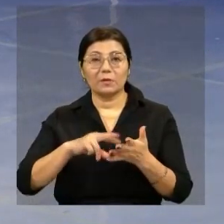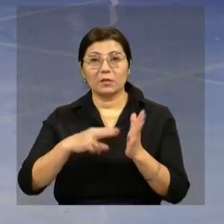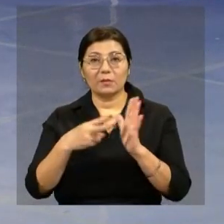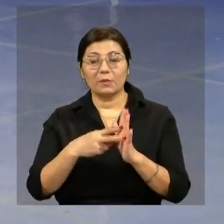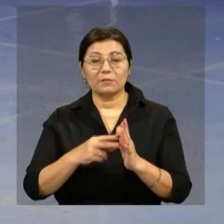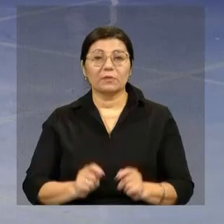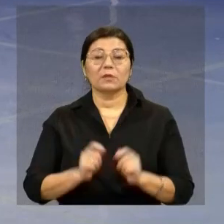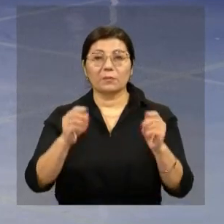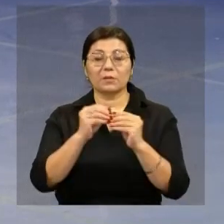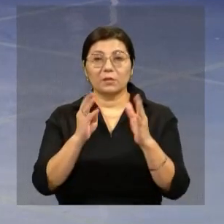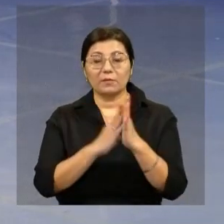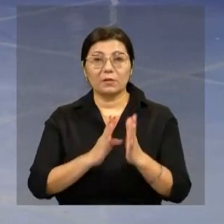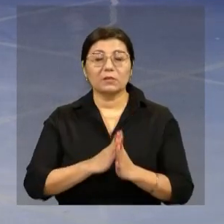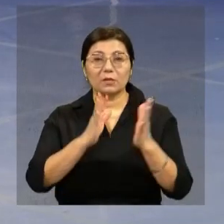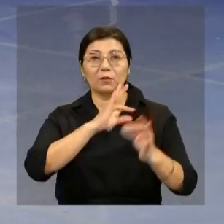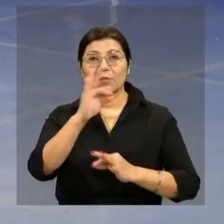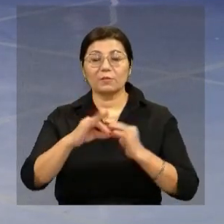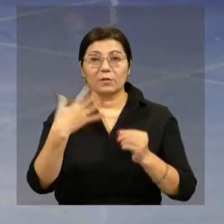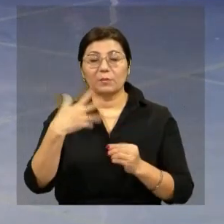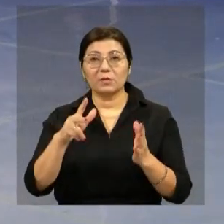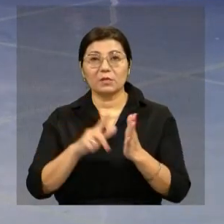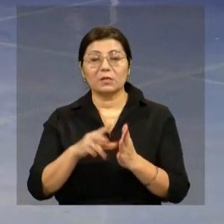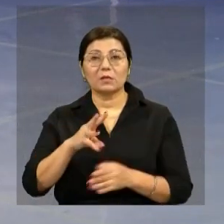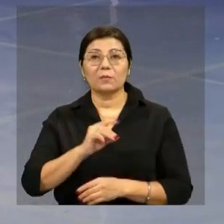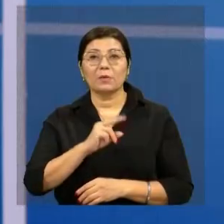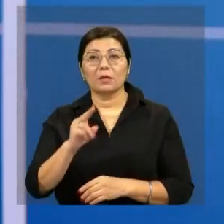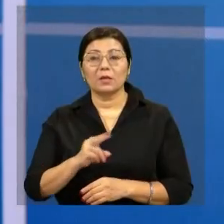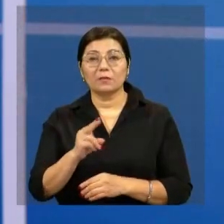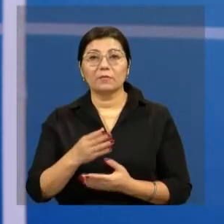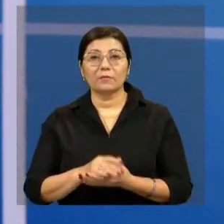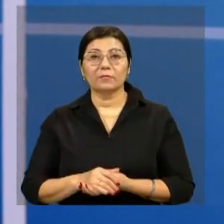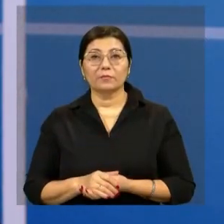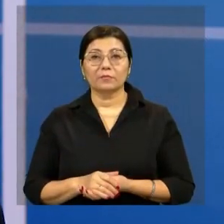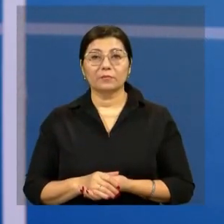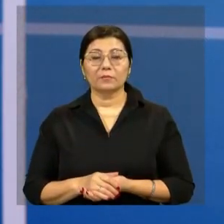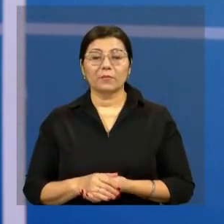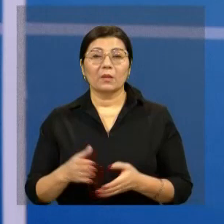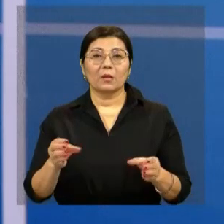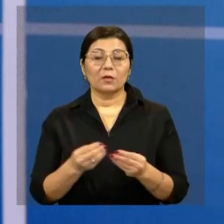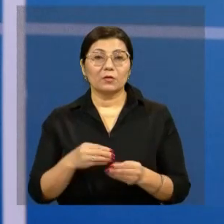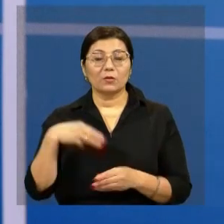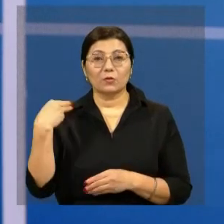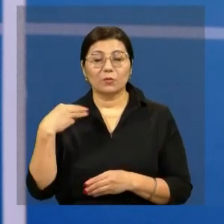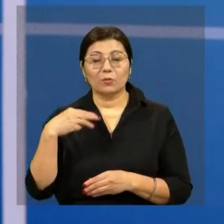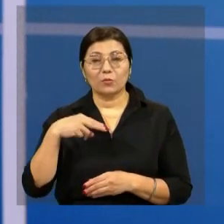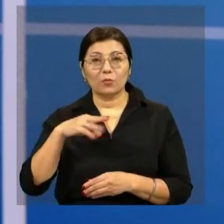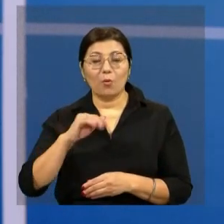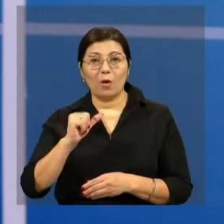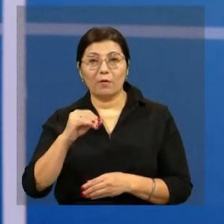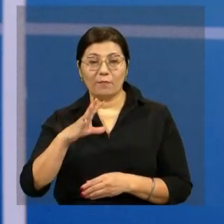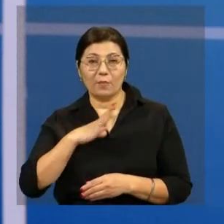запланирован запуск 19 крупных проектов на 57 миллиардов 200 миллионов. Кроме того, Касым-Жомарт Токаев посетил